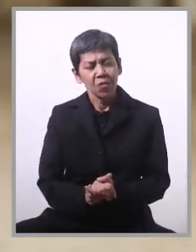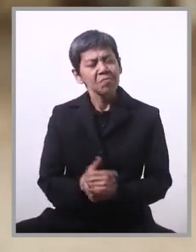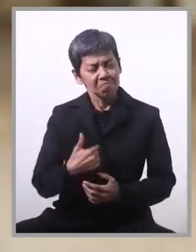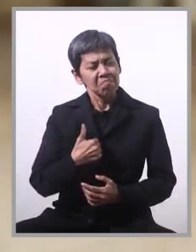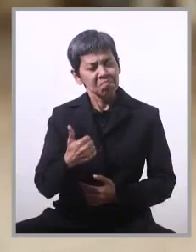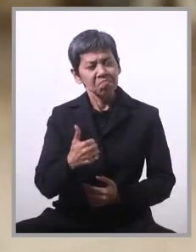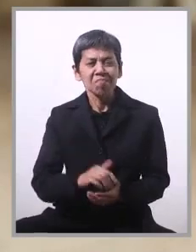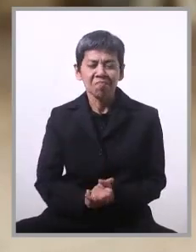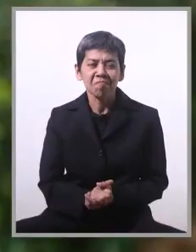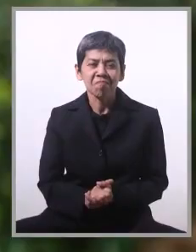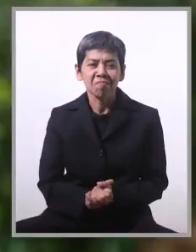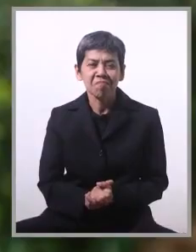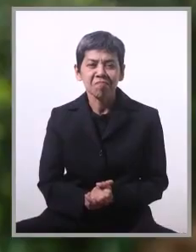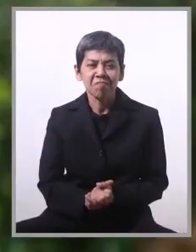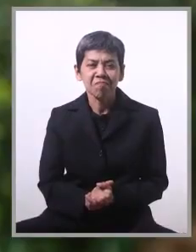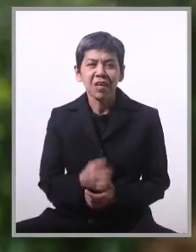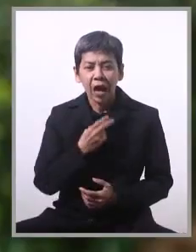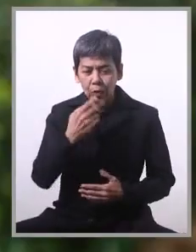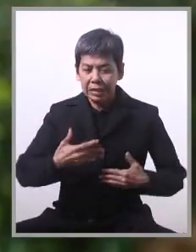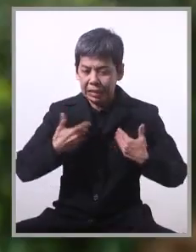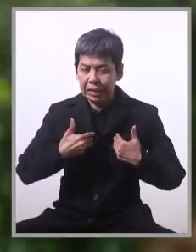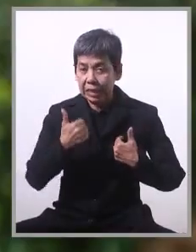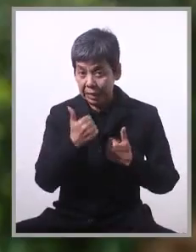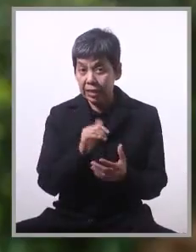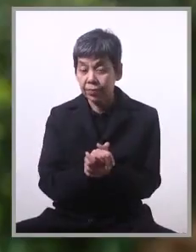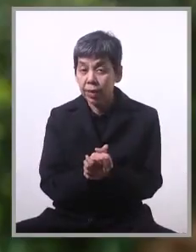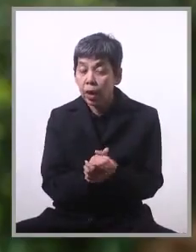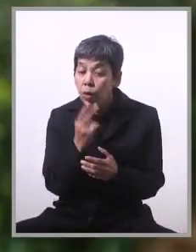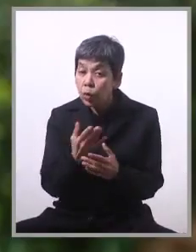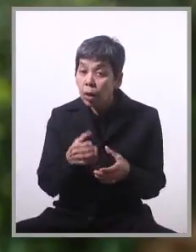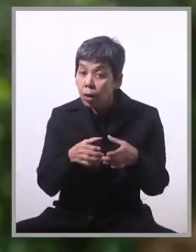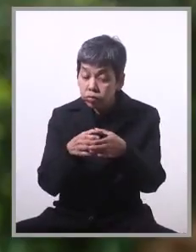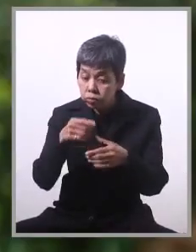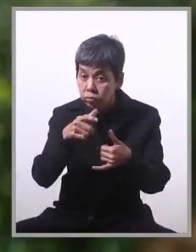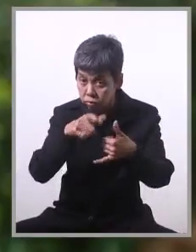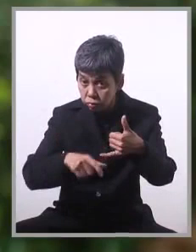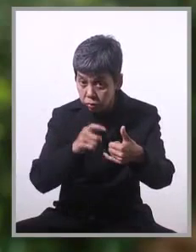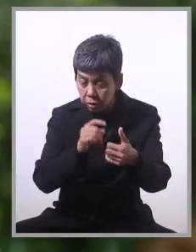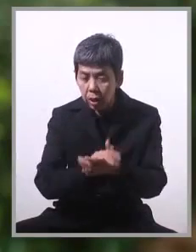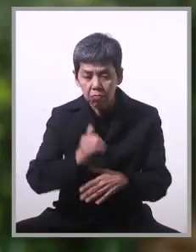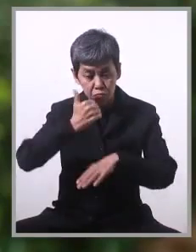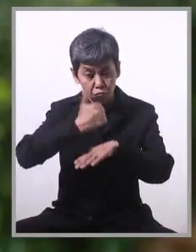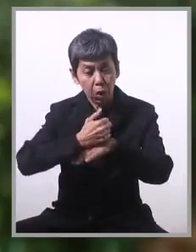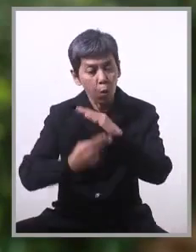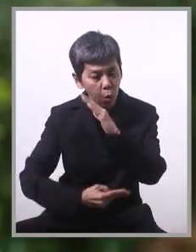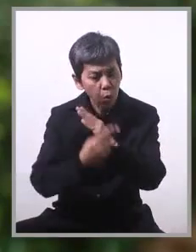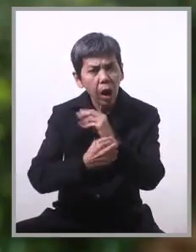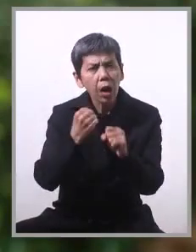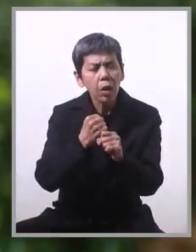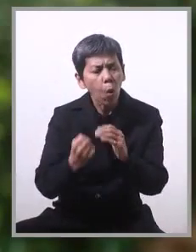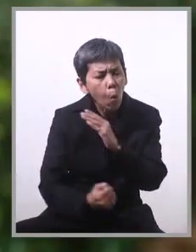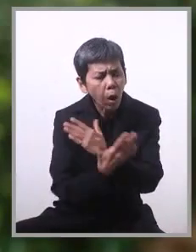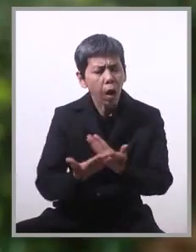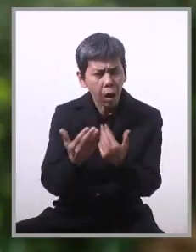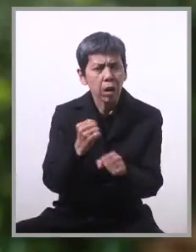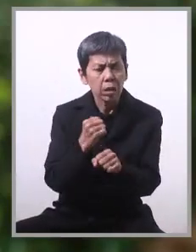รอก พี่รู้สึกดีใจและภาคภูมิใจกับตัวของคุณผ่องสิรินะคะหรือพี่หน่อยนะคะที่ว่าเปิดโอกาสให้กับผู้ด้อยโอก